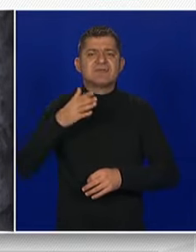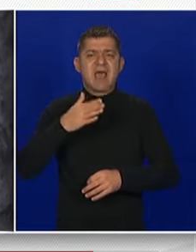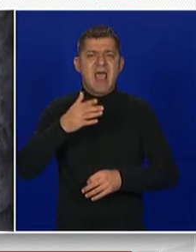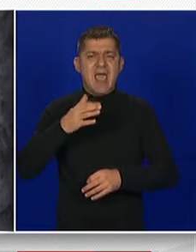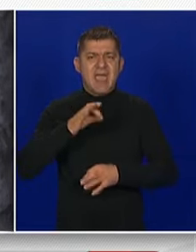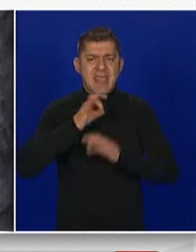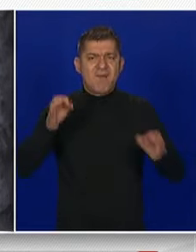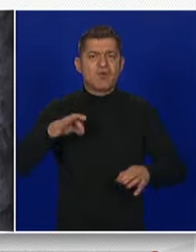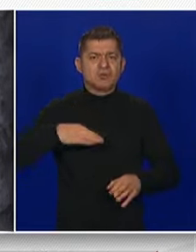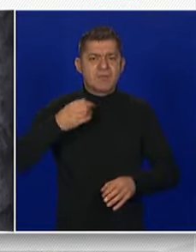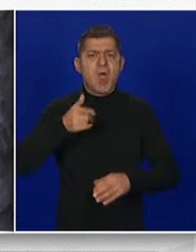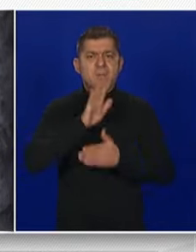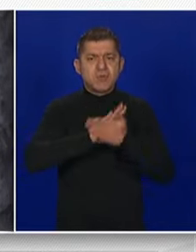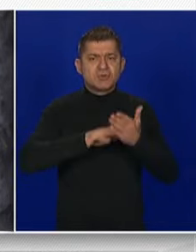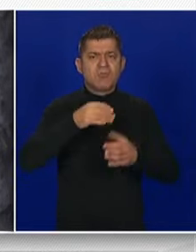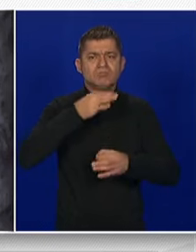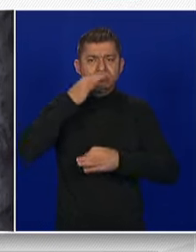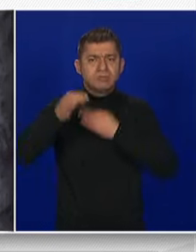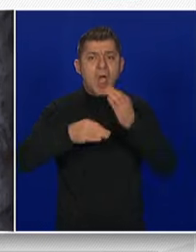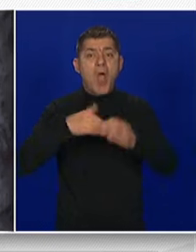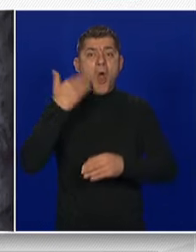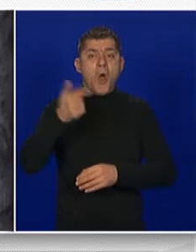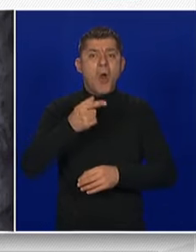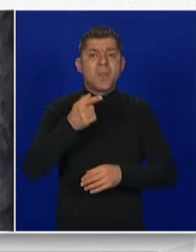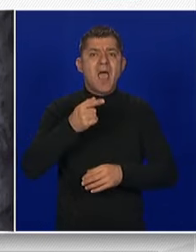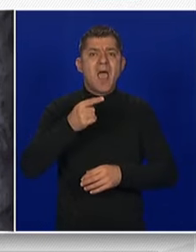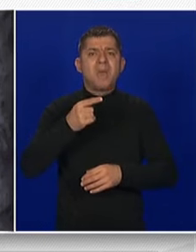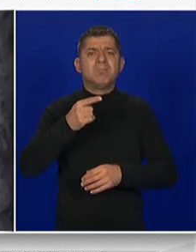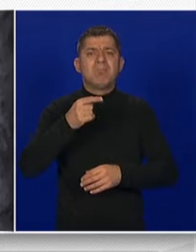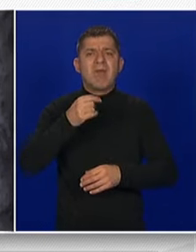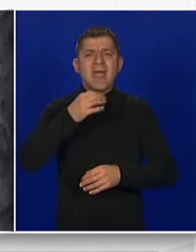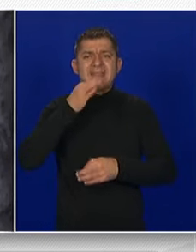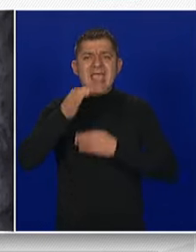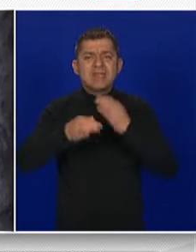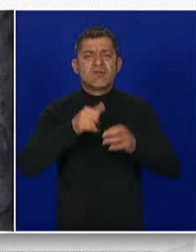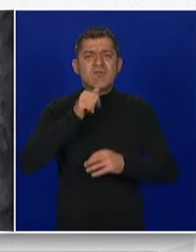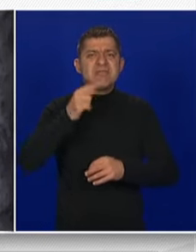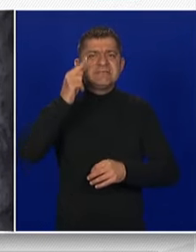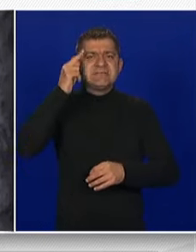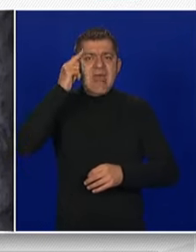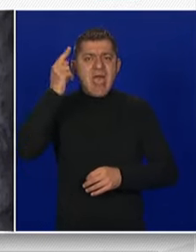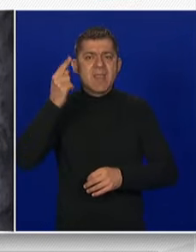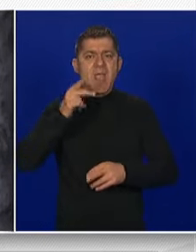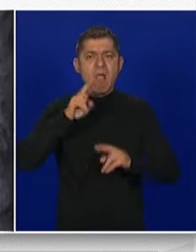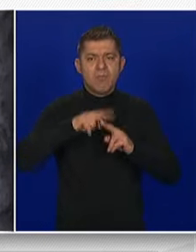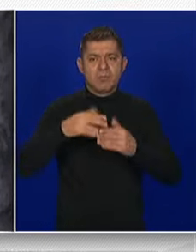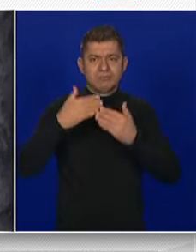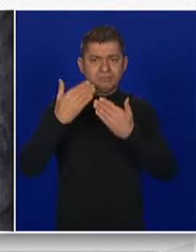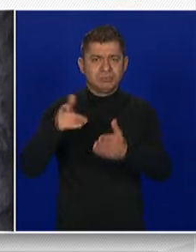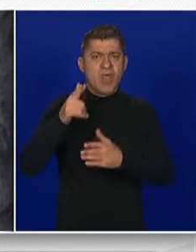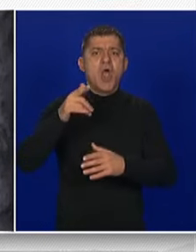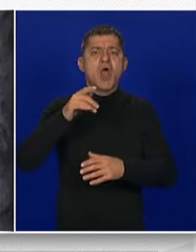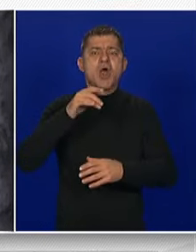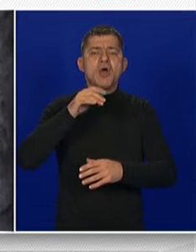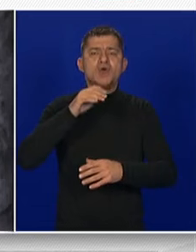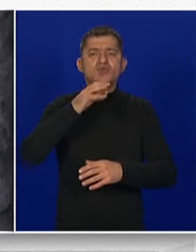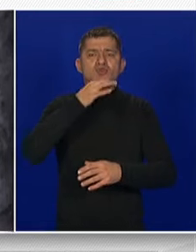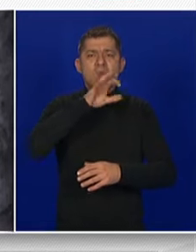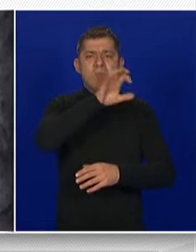a nakon toga ćemo i testove i znanje, know-how ostaviti Varaždinskoj županiji da s time